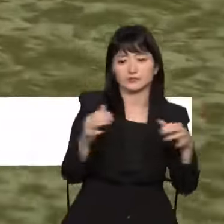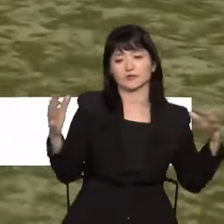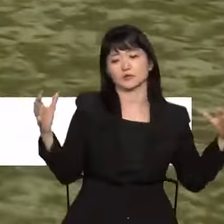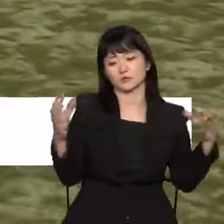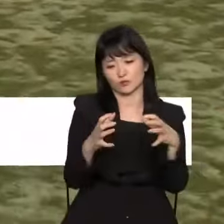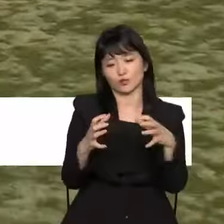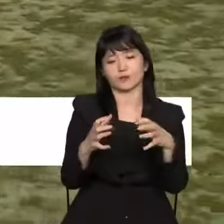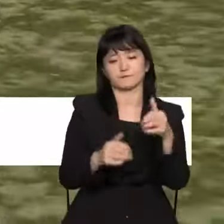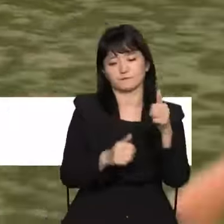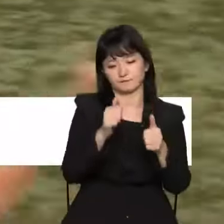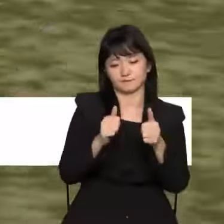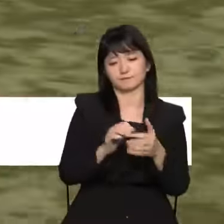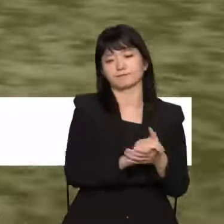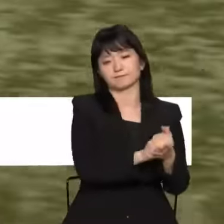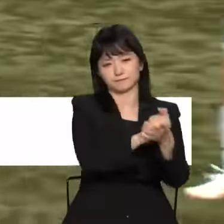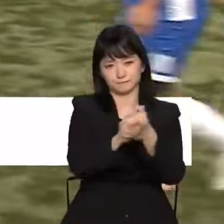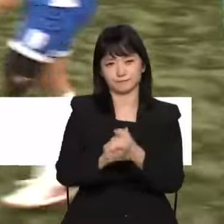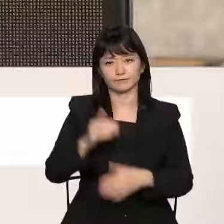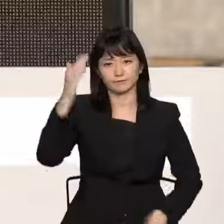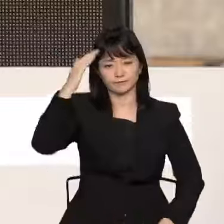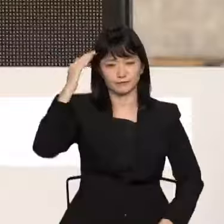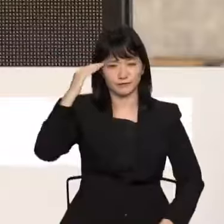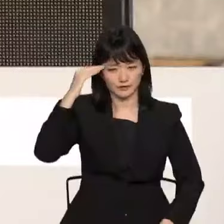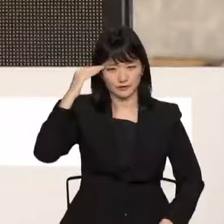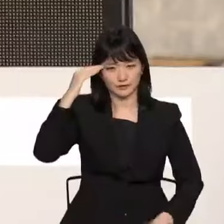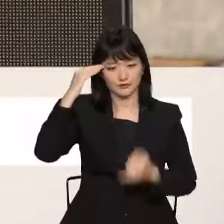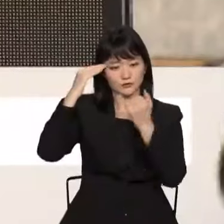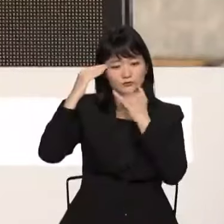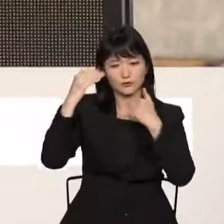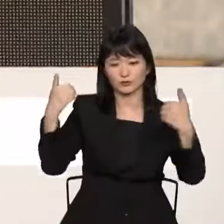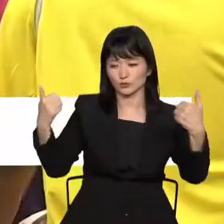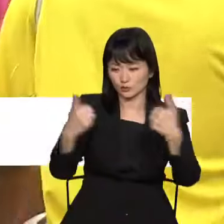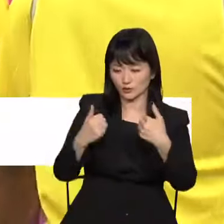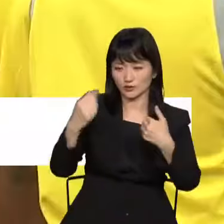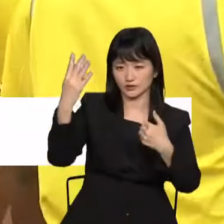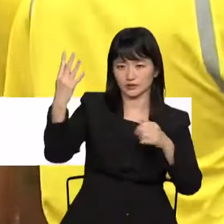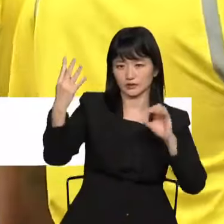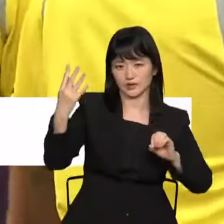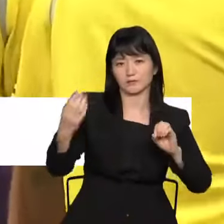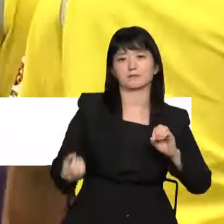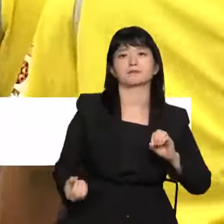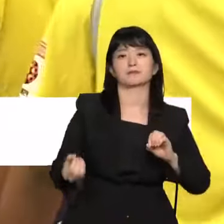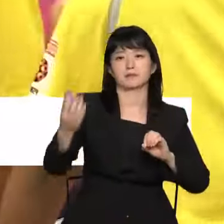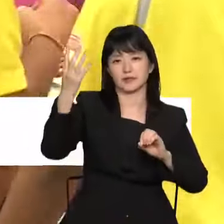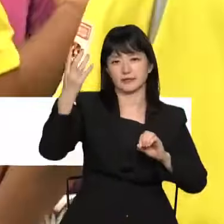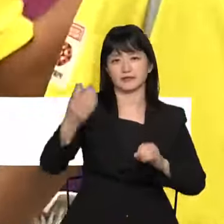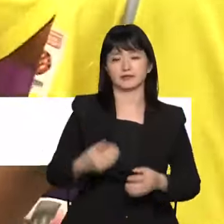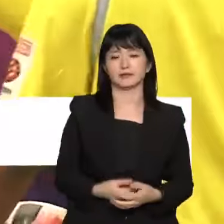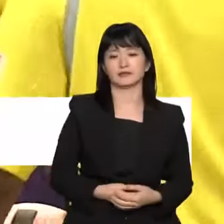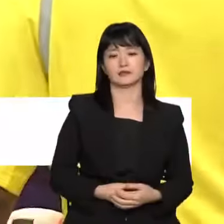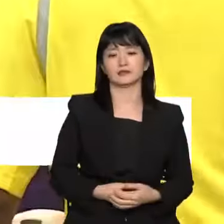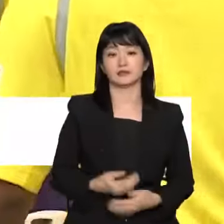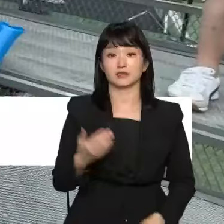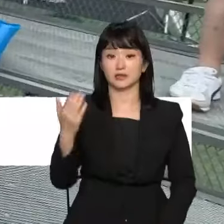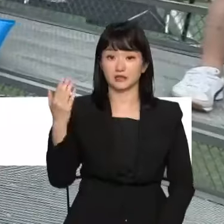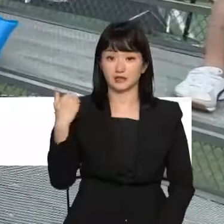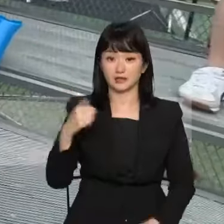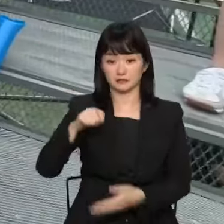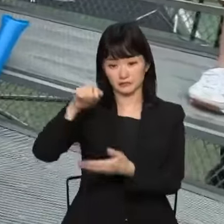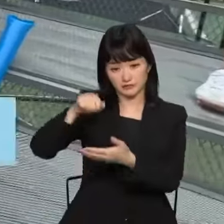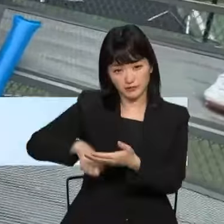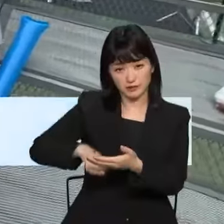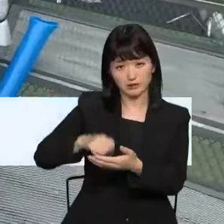이뤄냈습니다. 우리나라는 개막 경기에서 독일을 상대로 4-0 승리를 거뒀습니다. 앞서 비자